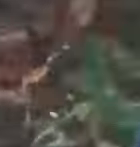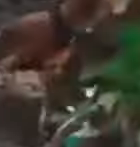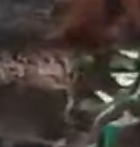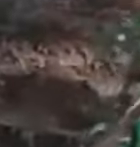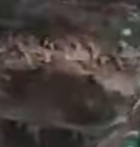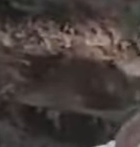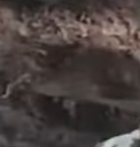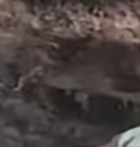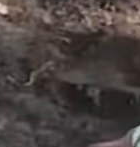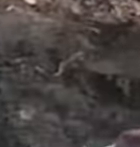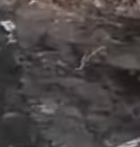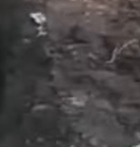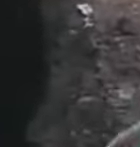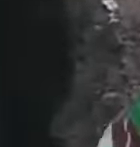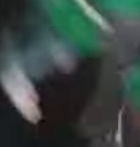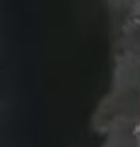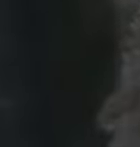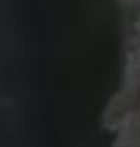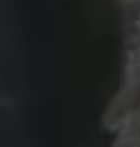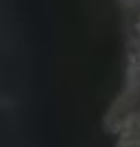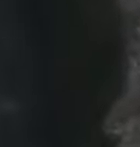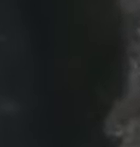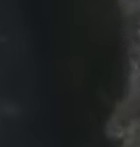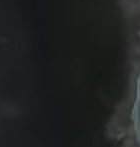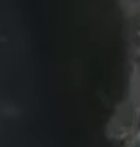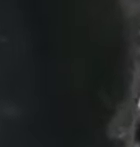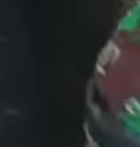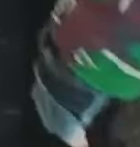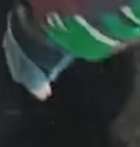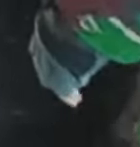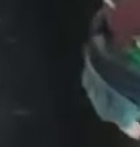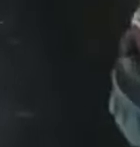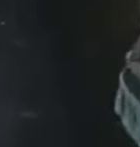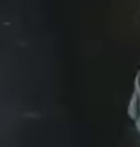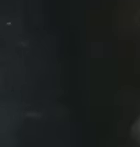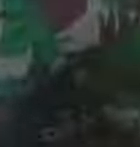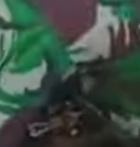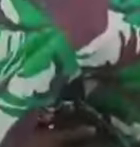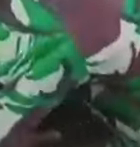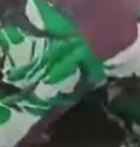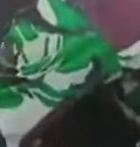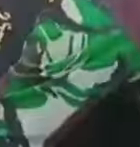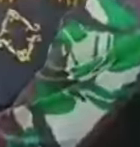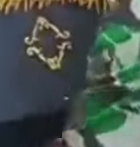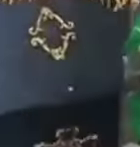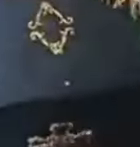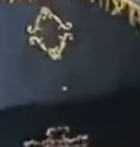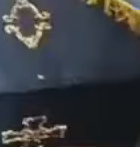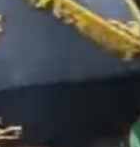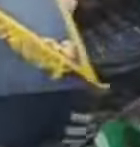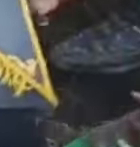Tenggara Timur kelima jenazah empat di antaranya satu keluarga dimakamkan satu liang lahat di desa Kelantan